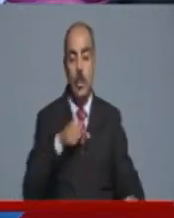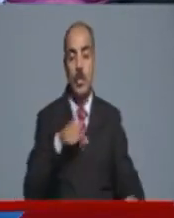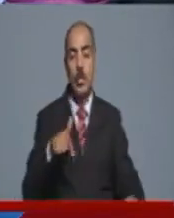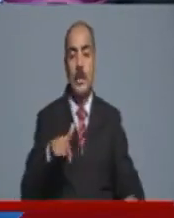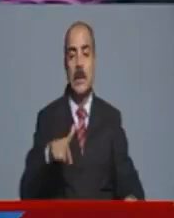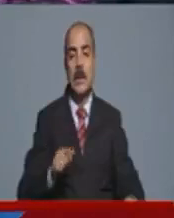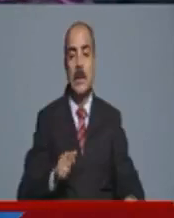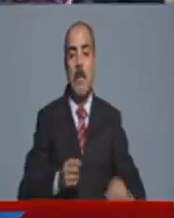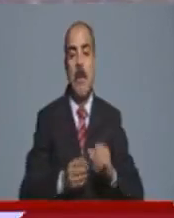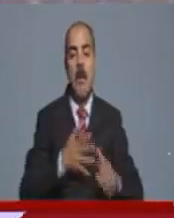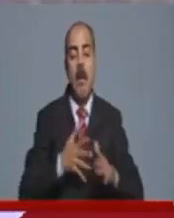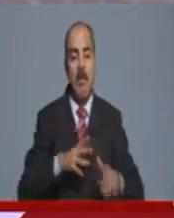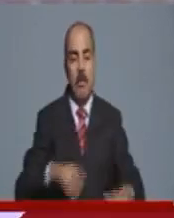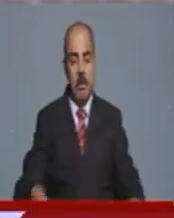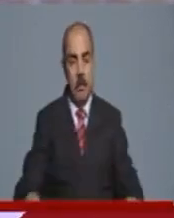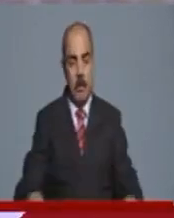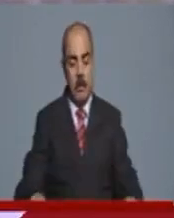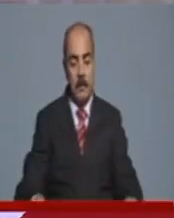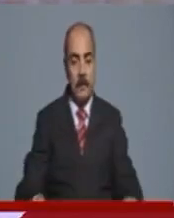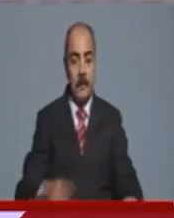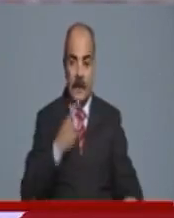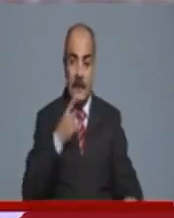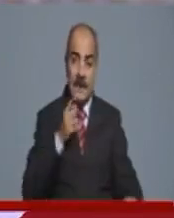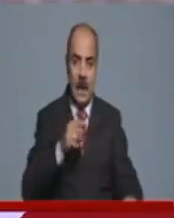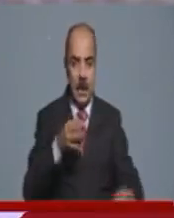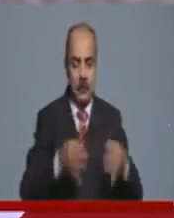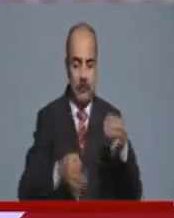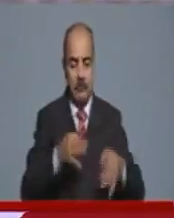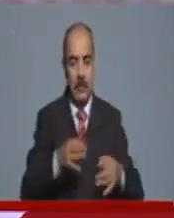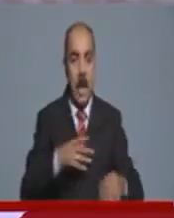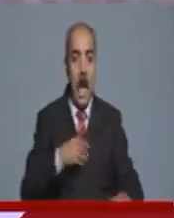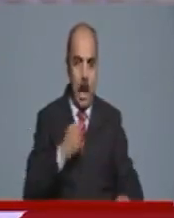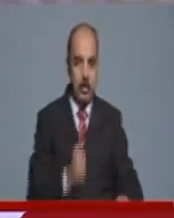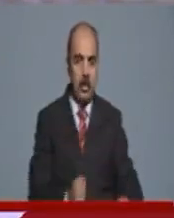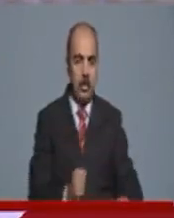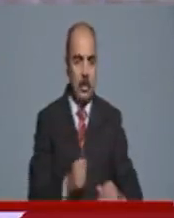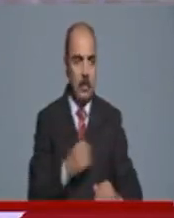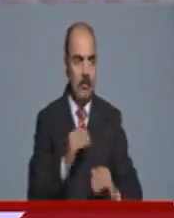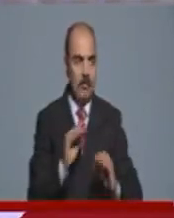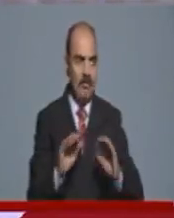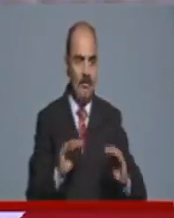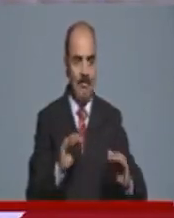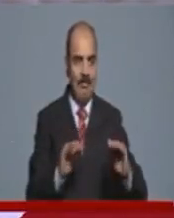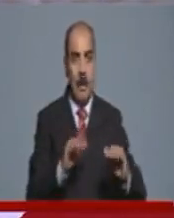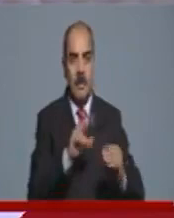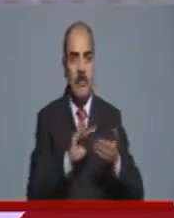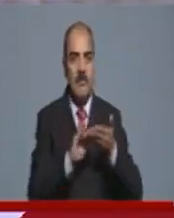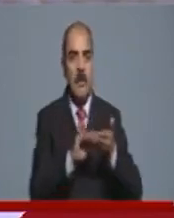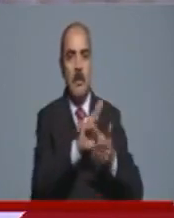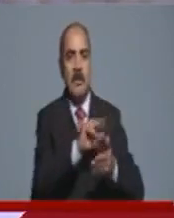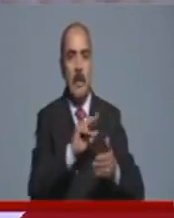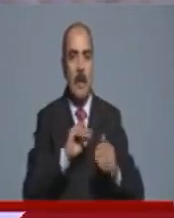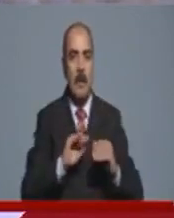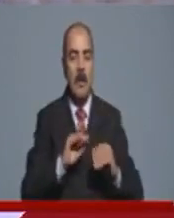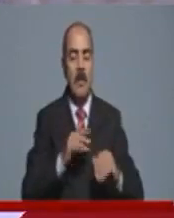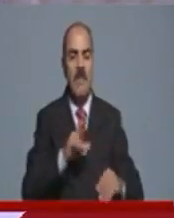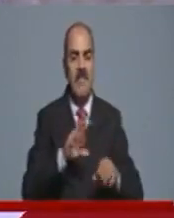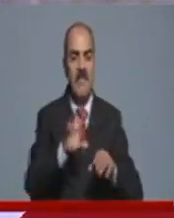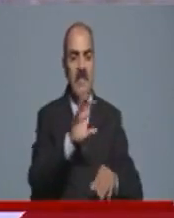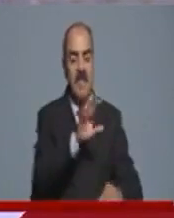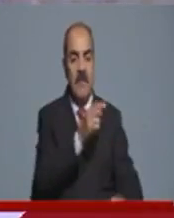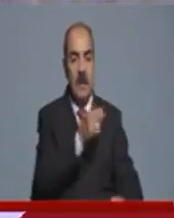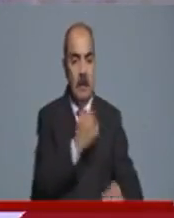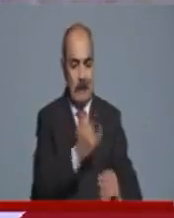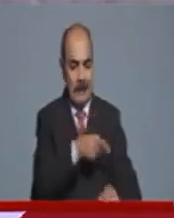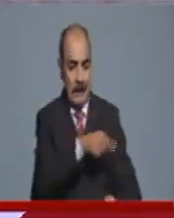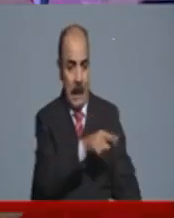مليار جنيه سنويا، عشان اقدر اعادل الخدمات الصحيه المقدمه من بعض الدول اللي مش بعيده عننا